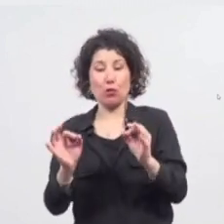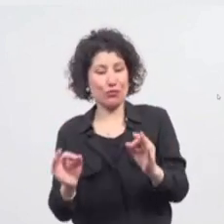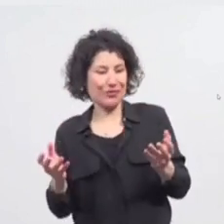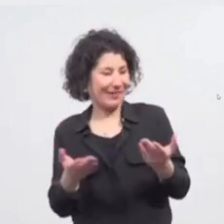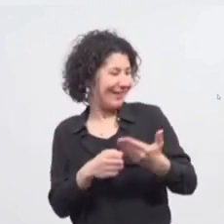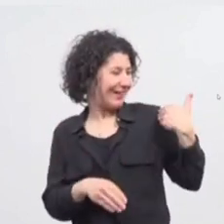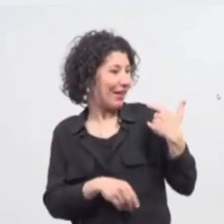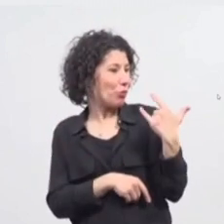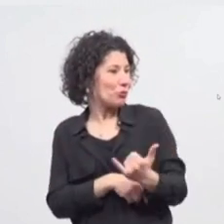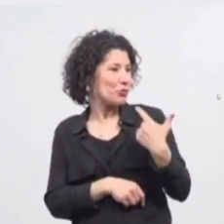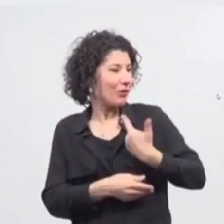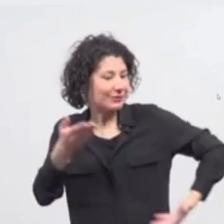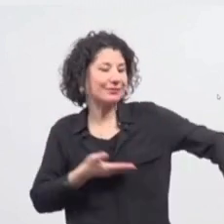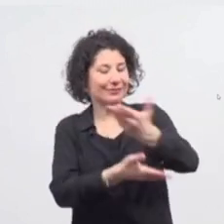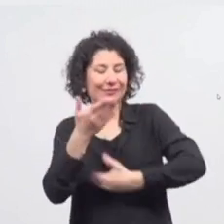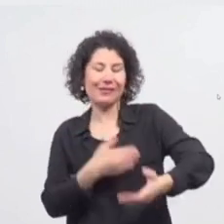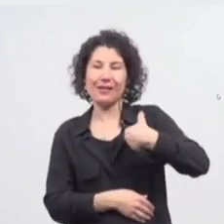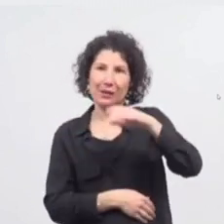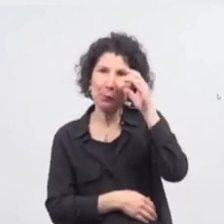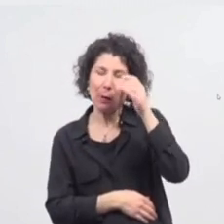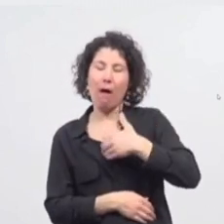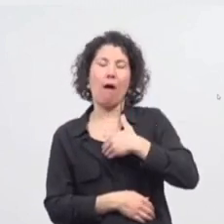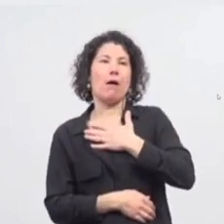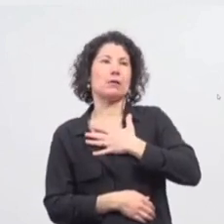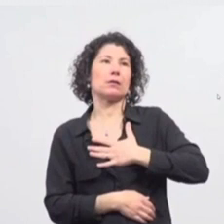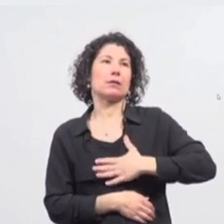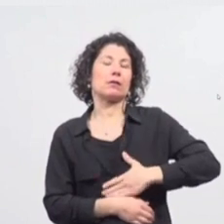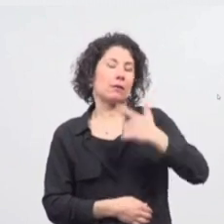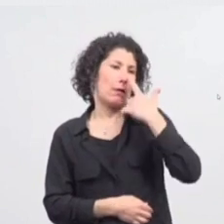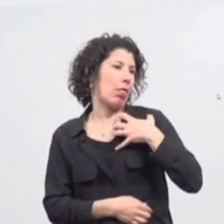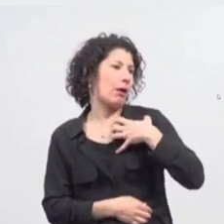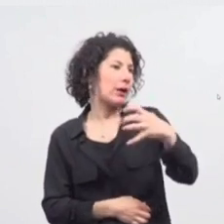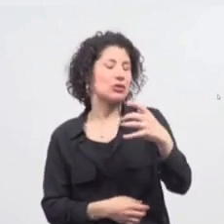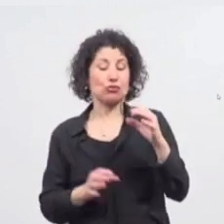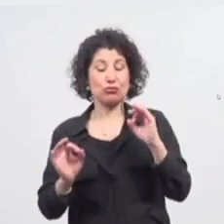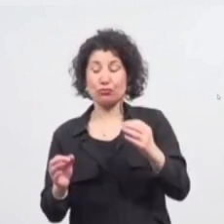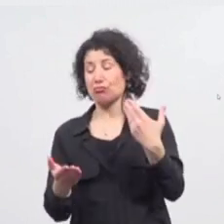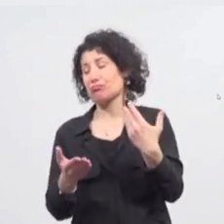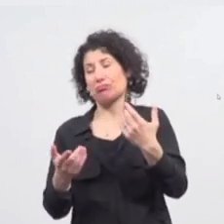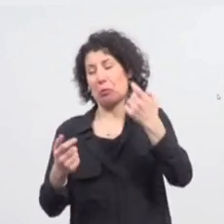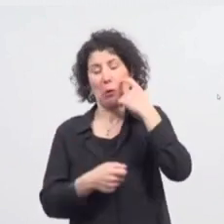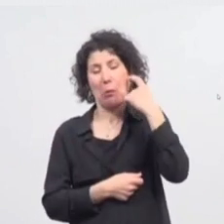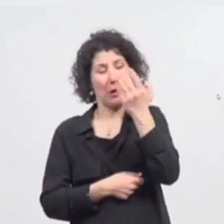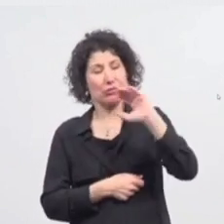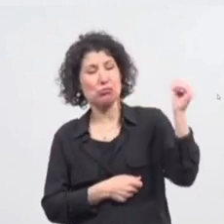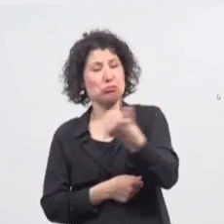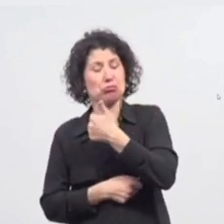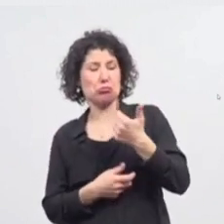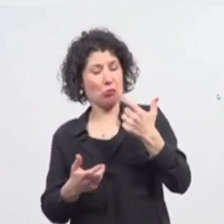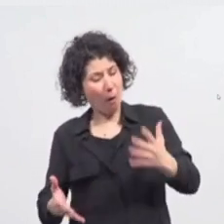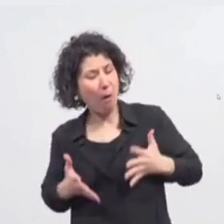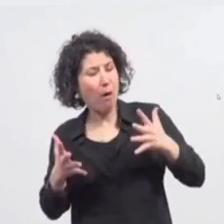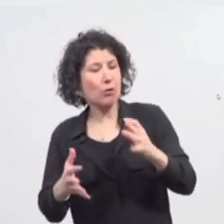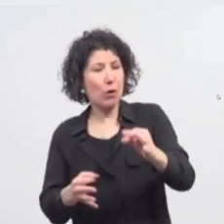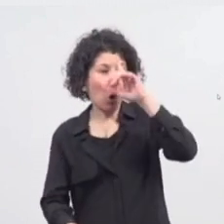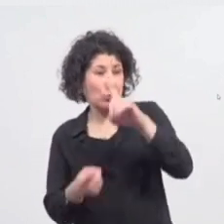si riches aujourd'hui et de voir à quel point chacun est engagé pour promouvoir toujours plus notre patrimoine à